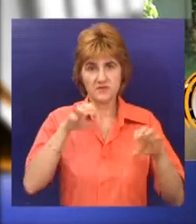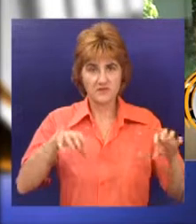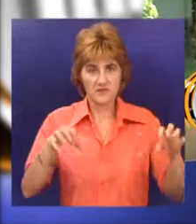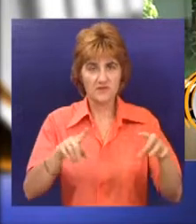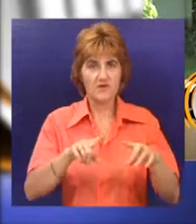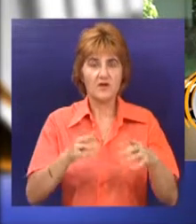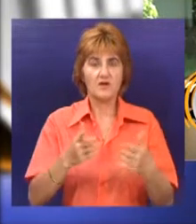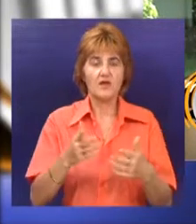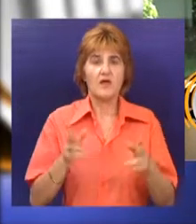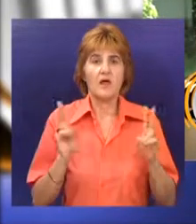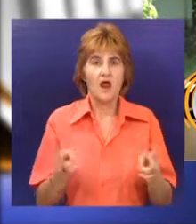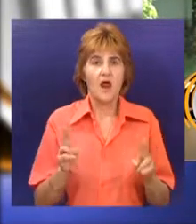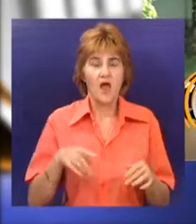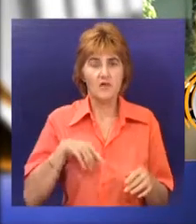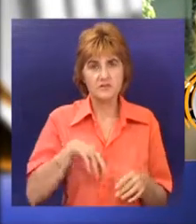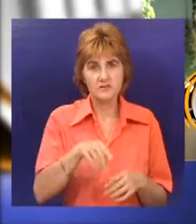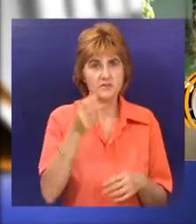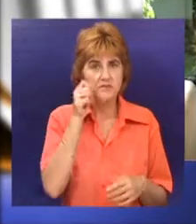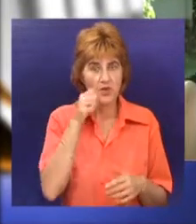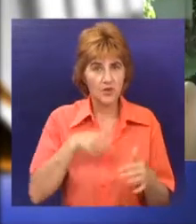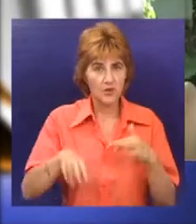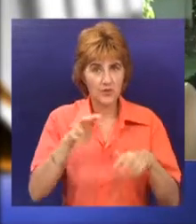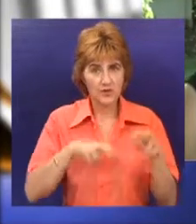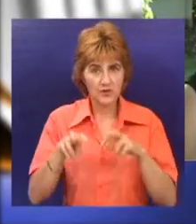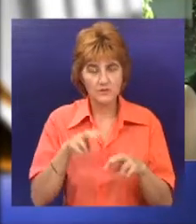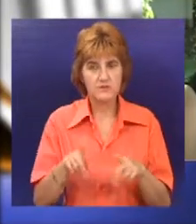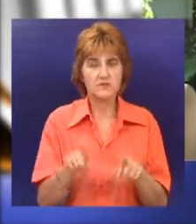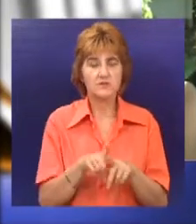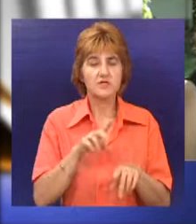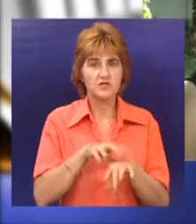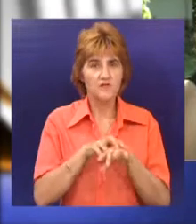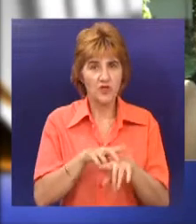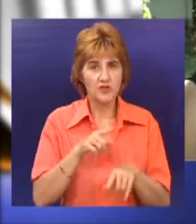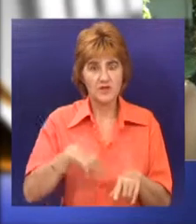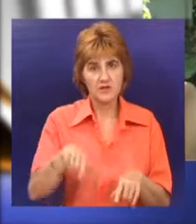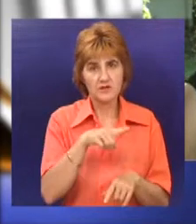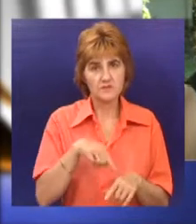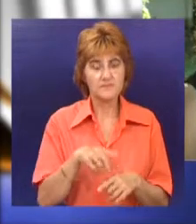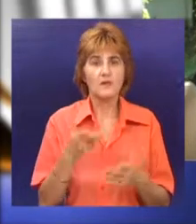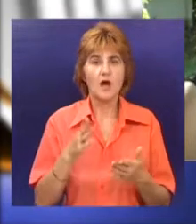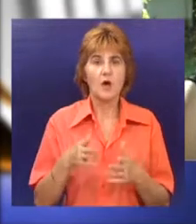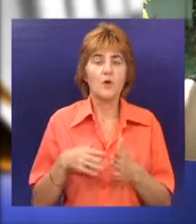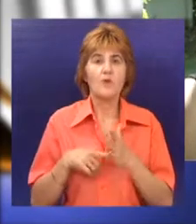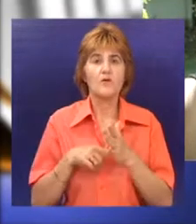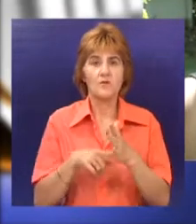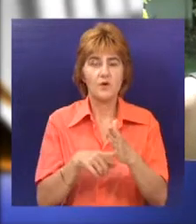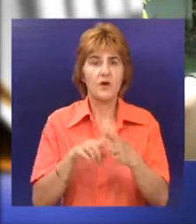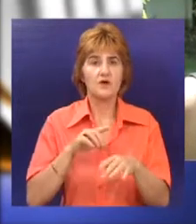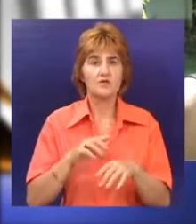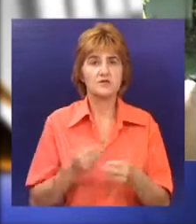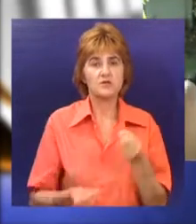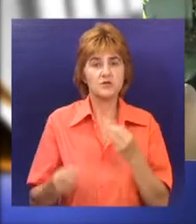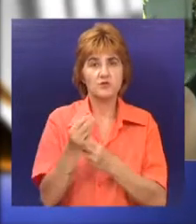rashlađuju objekat, rashlađuju tlo gde su životinje, a trudimo se i životinje da usmerimo na taj način da bude što